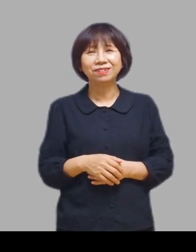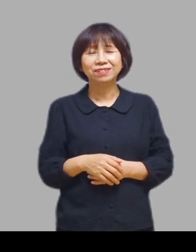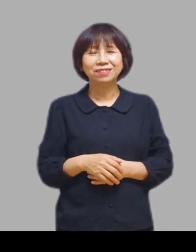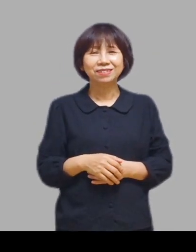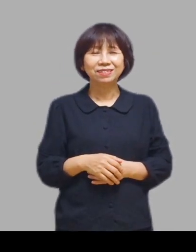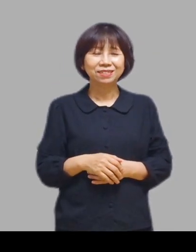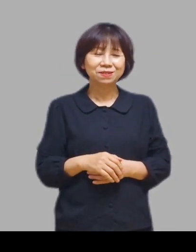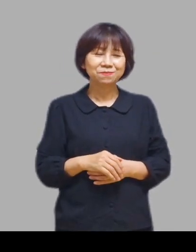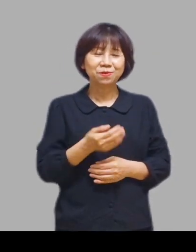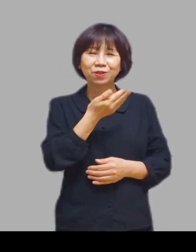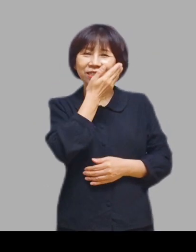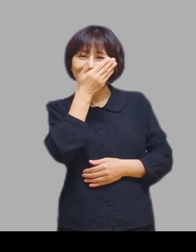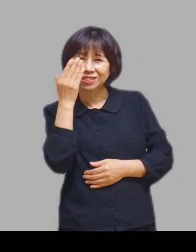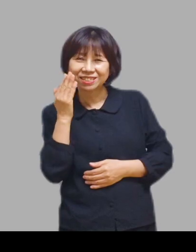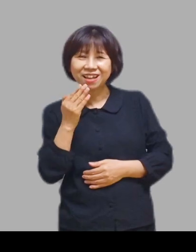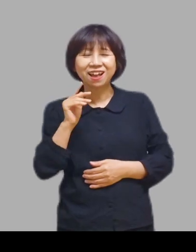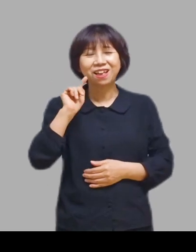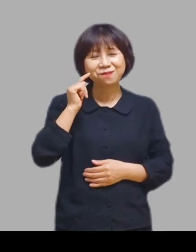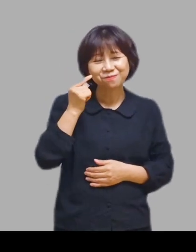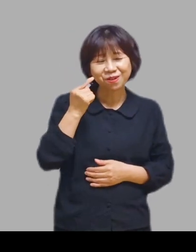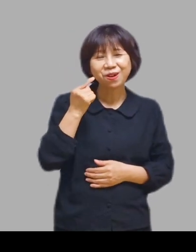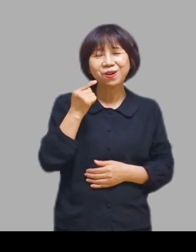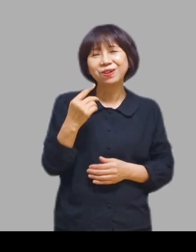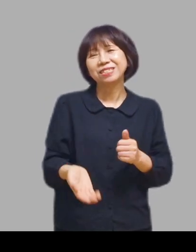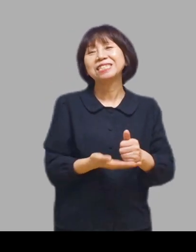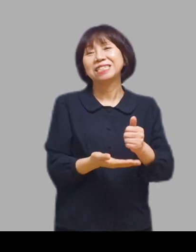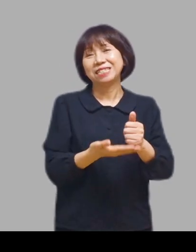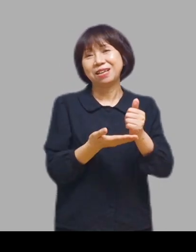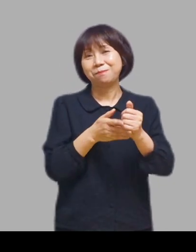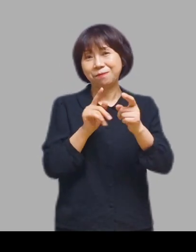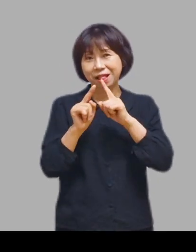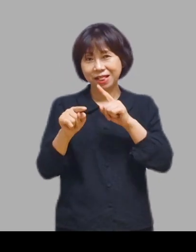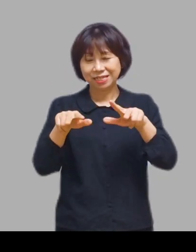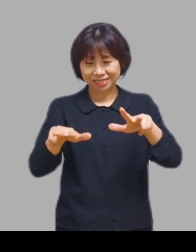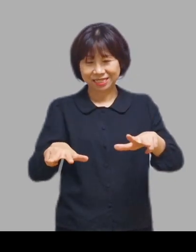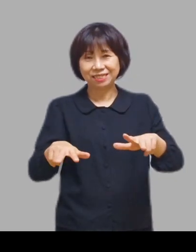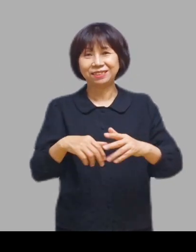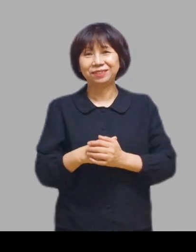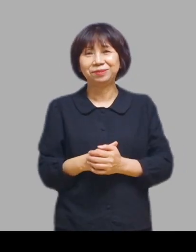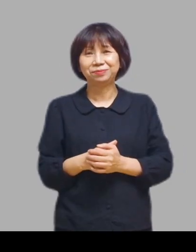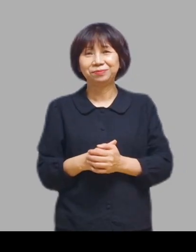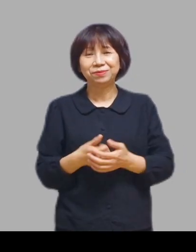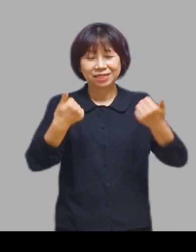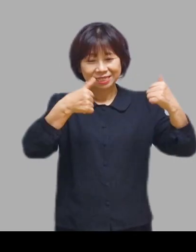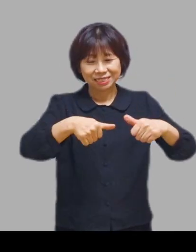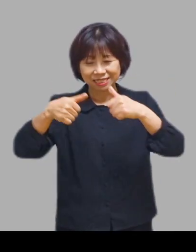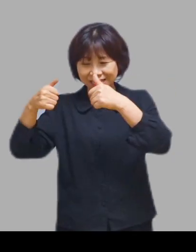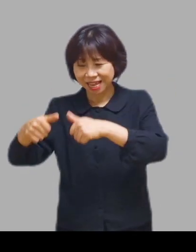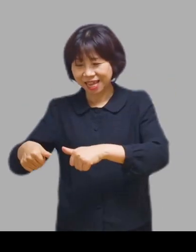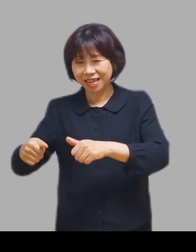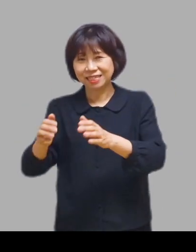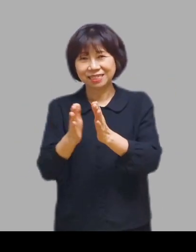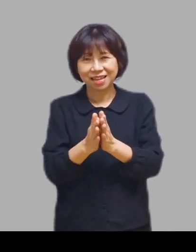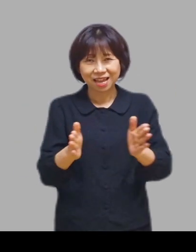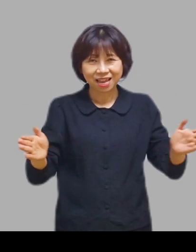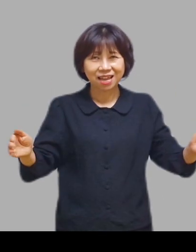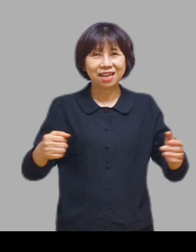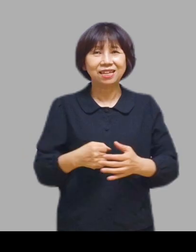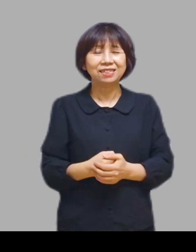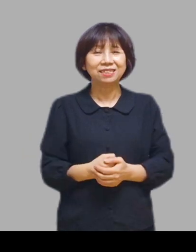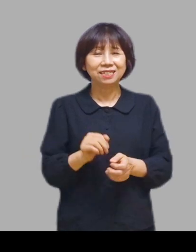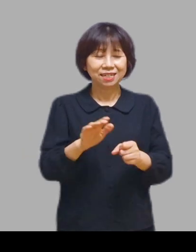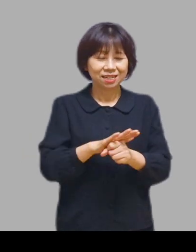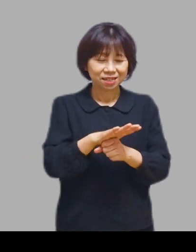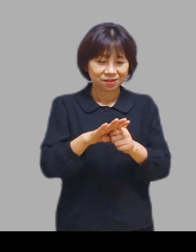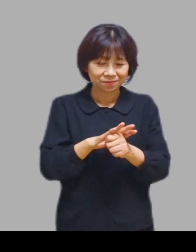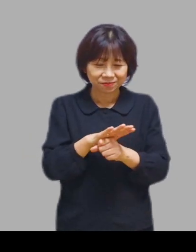뭐 이렇게 화장이 잘 받았어요, 뭐 어떤 말로도 한번 같이 우리 인사 나누겠습니다.